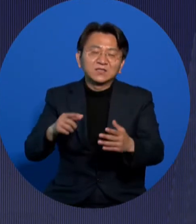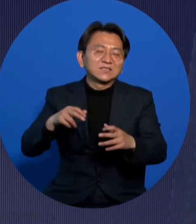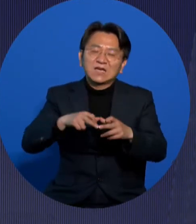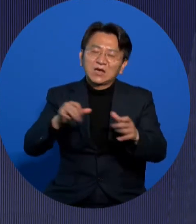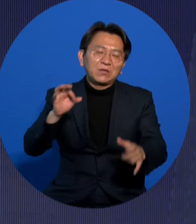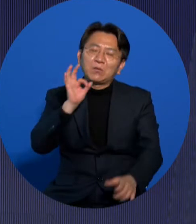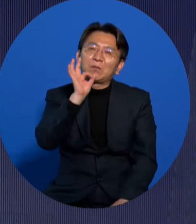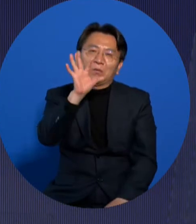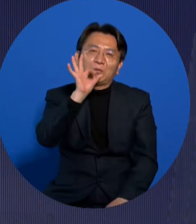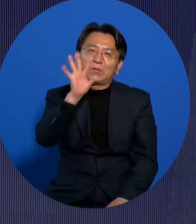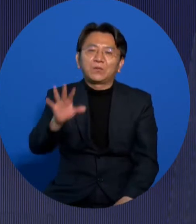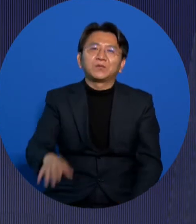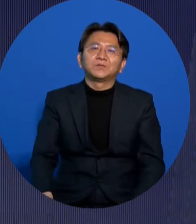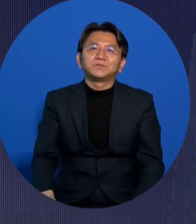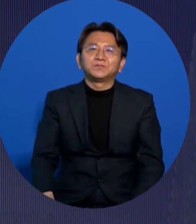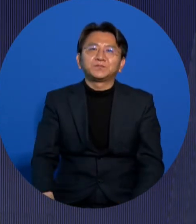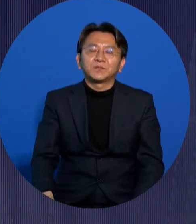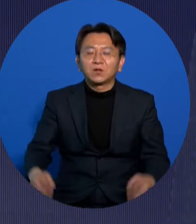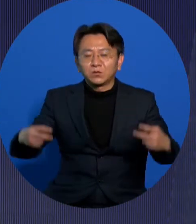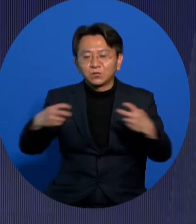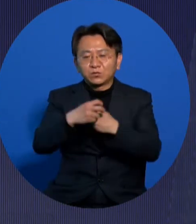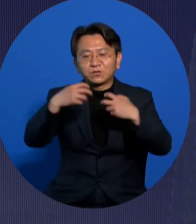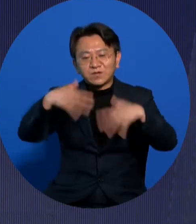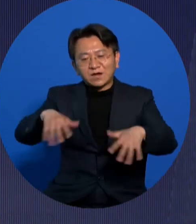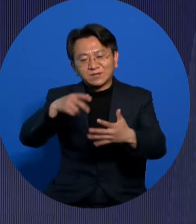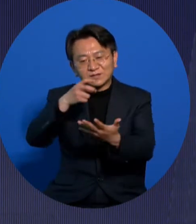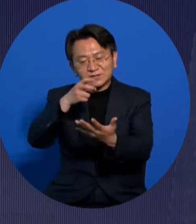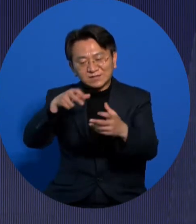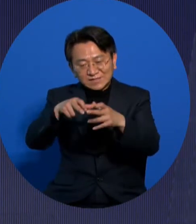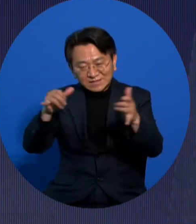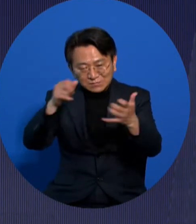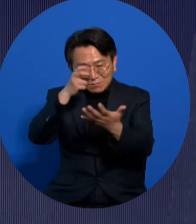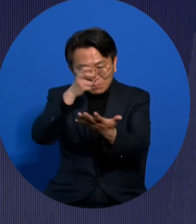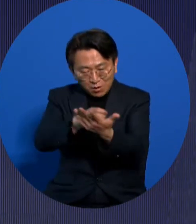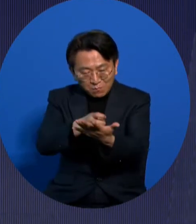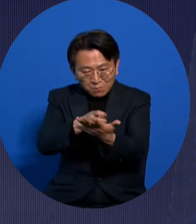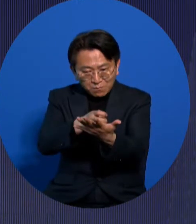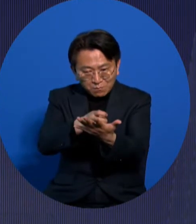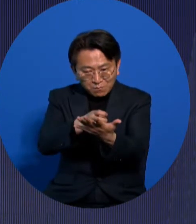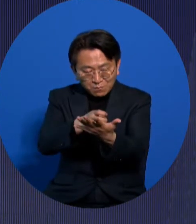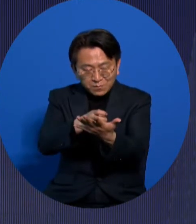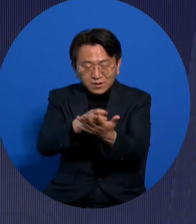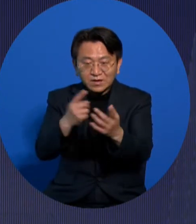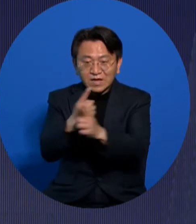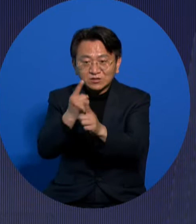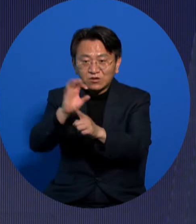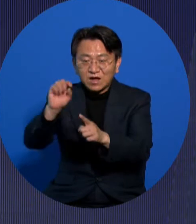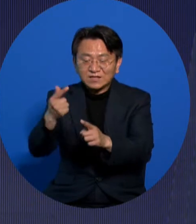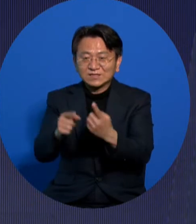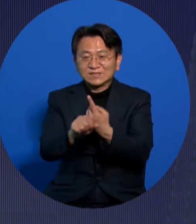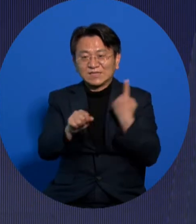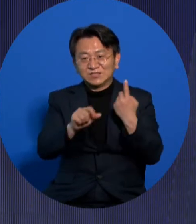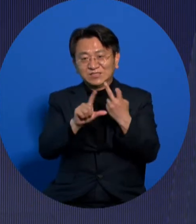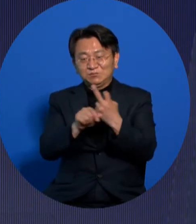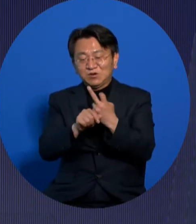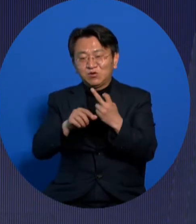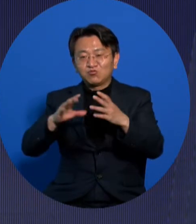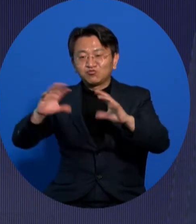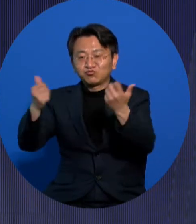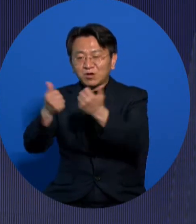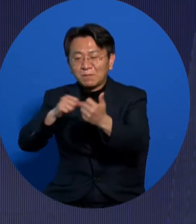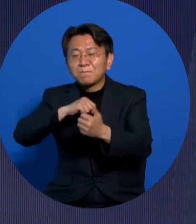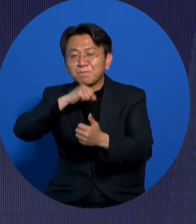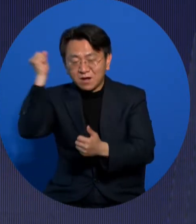장애인 이동권 확대를 위한 교통약자법 개정안이 지난해 12월 국회를 통과하는 등 정치권의